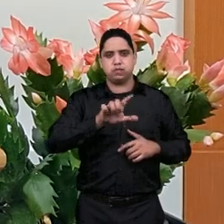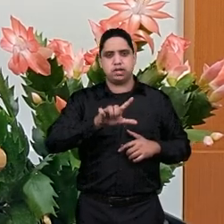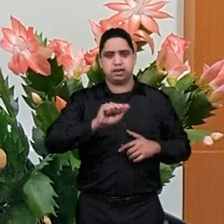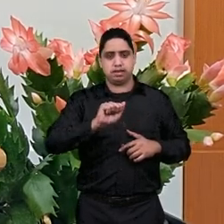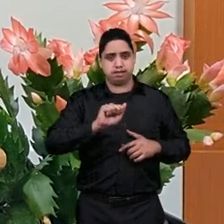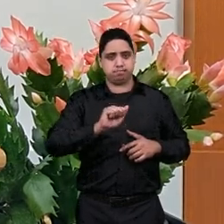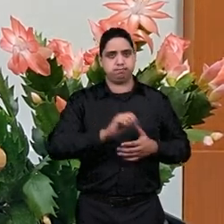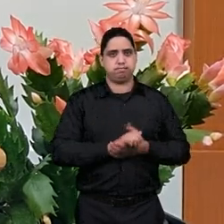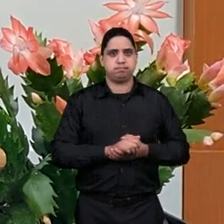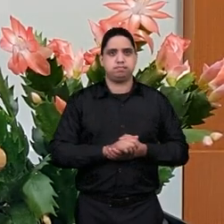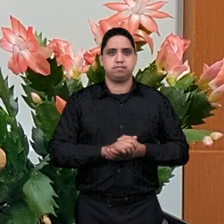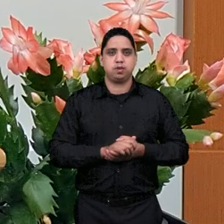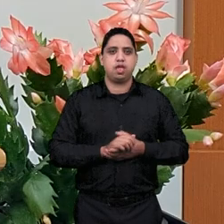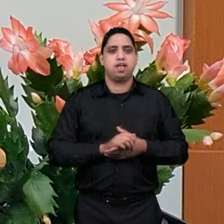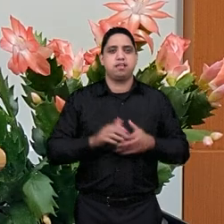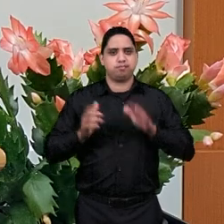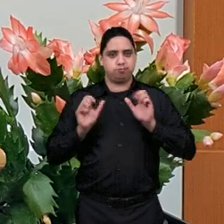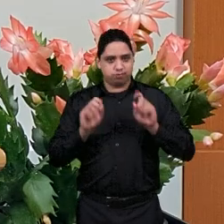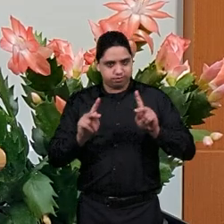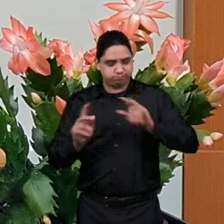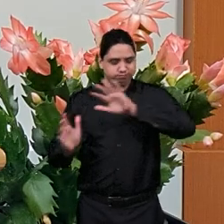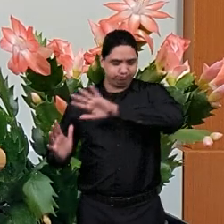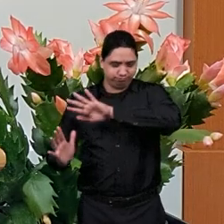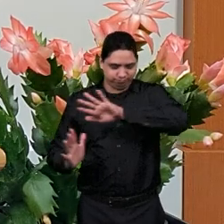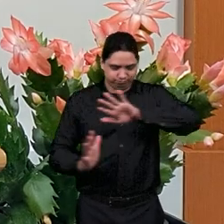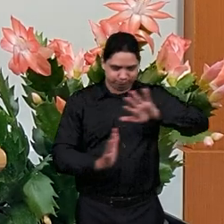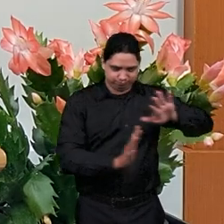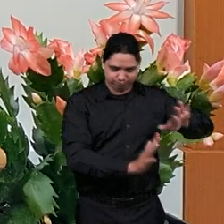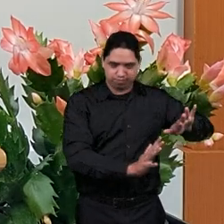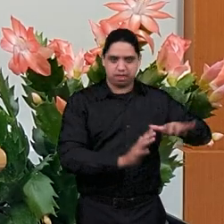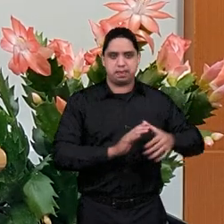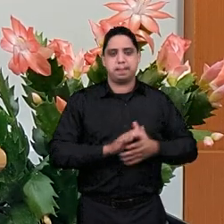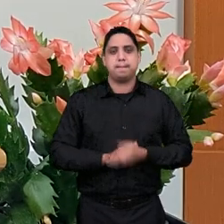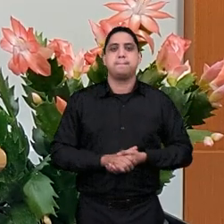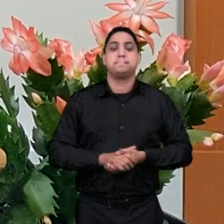essayer de mettre les réponses